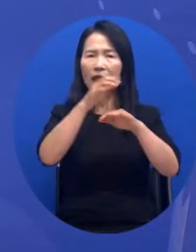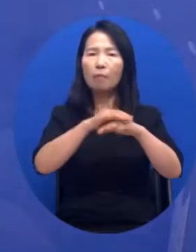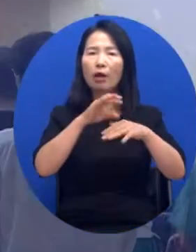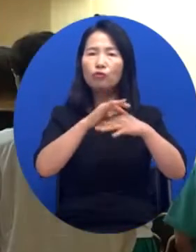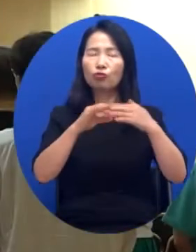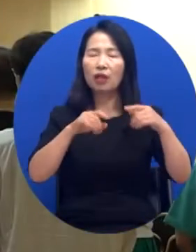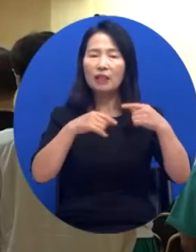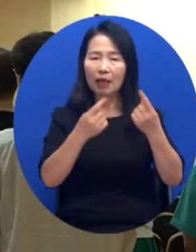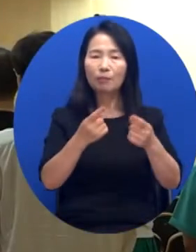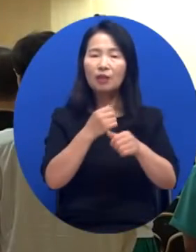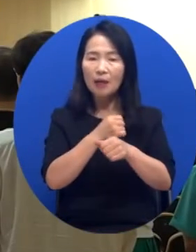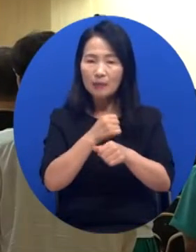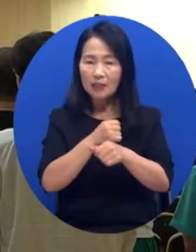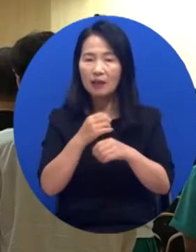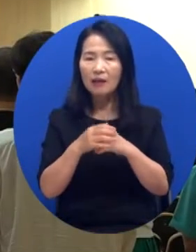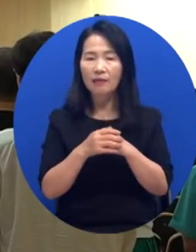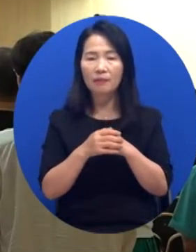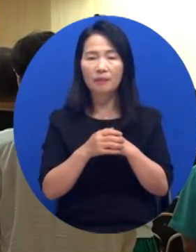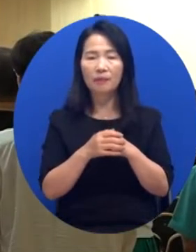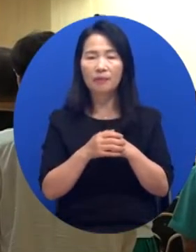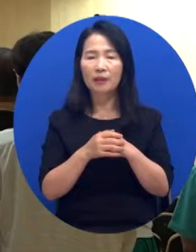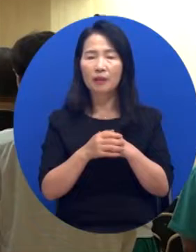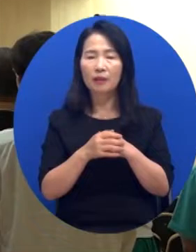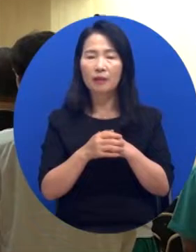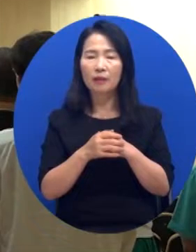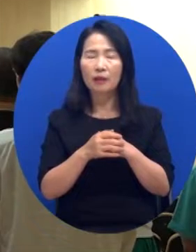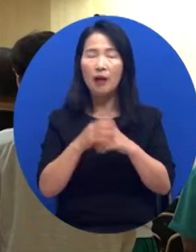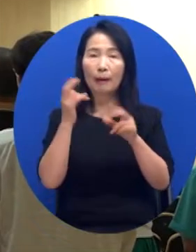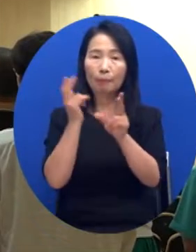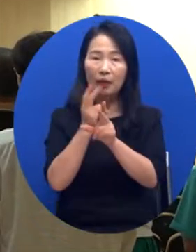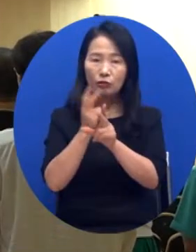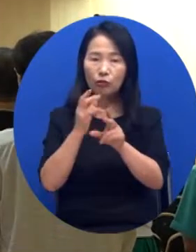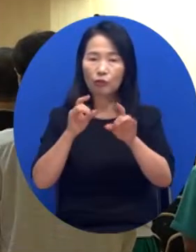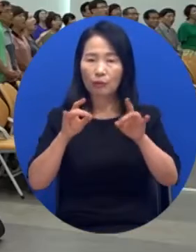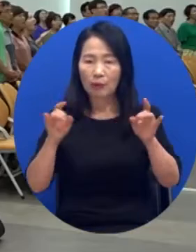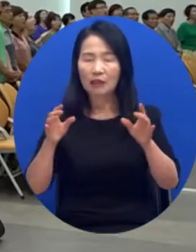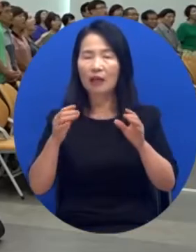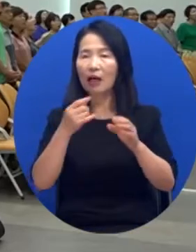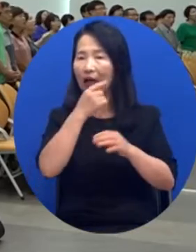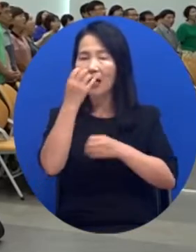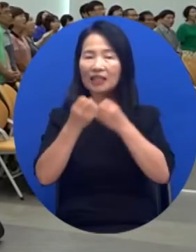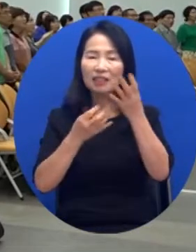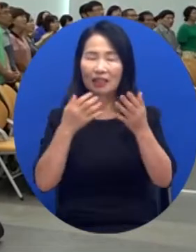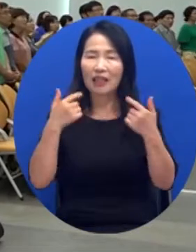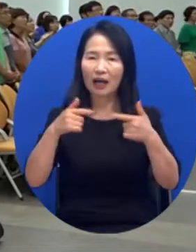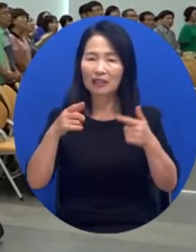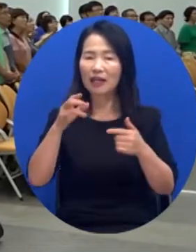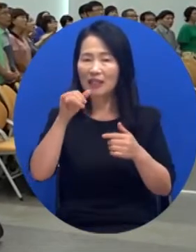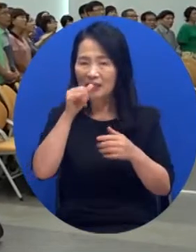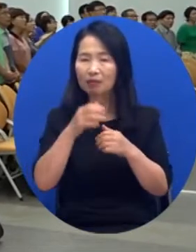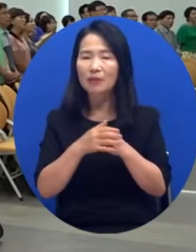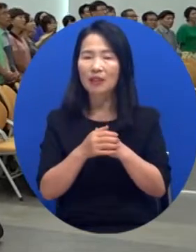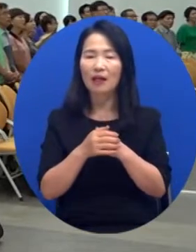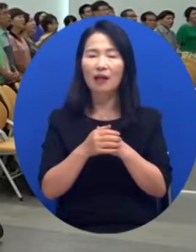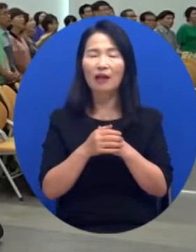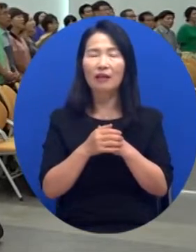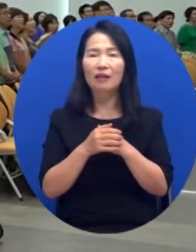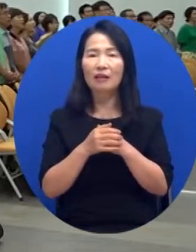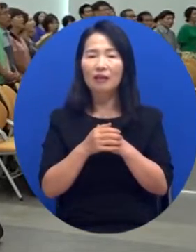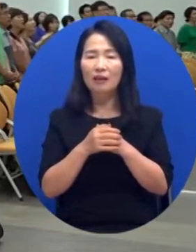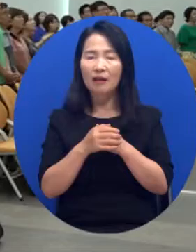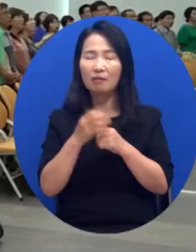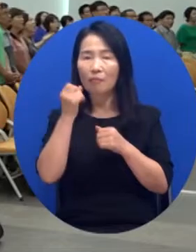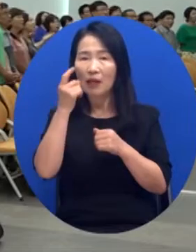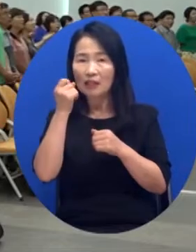참여하는 그런 예배를 드리고요. 매 주일마다 거의 간증이 있습니다. 저희 교회는 이제 매달 그